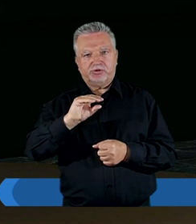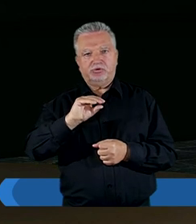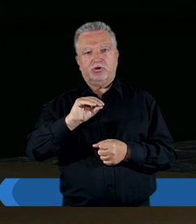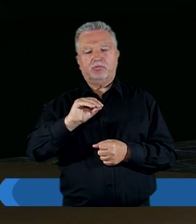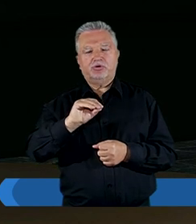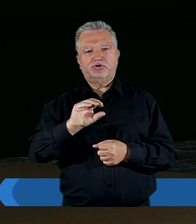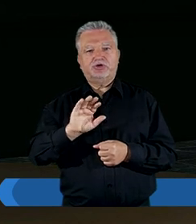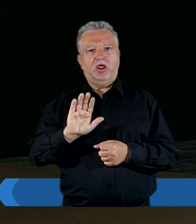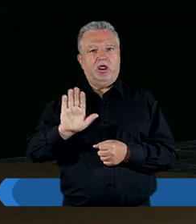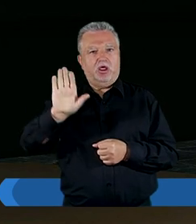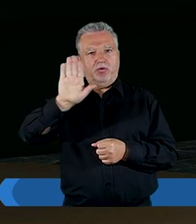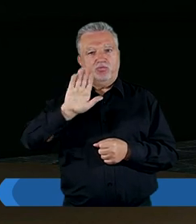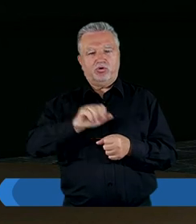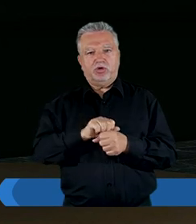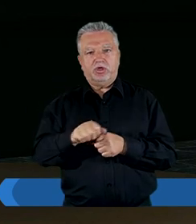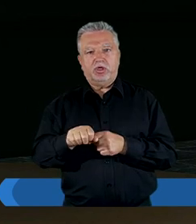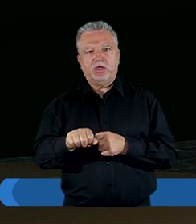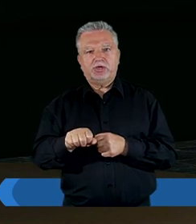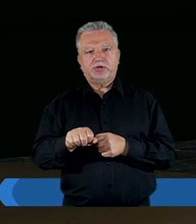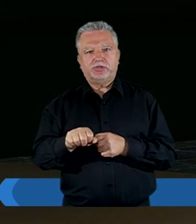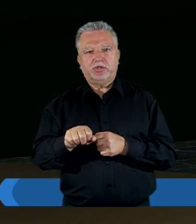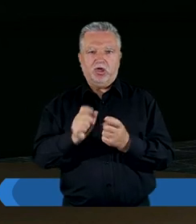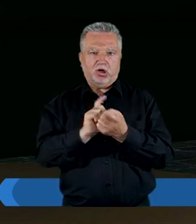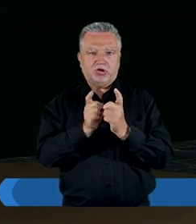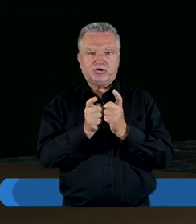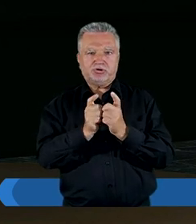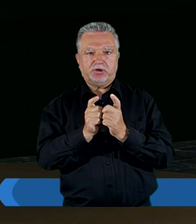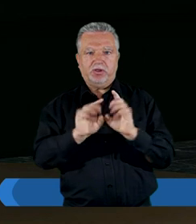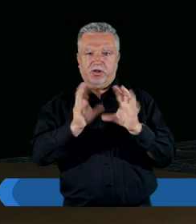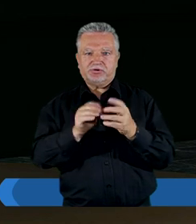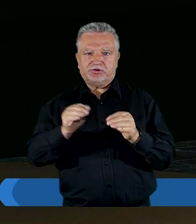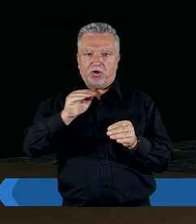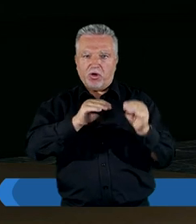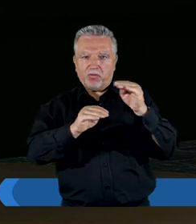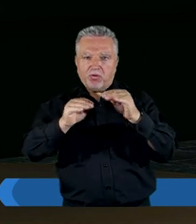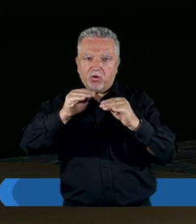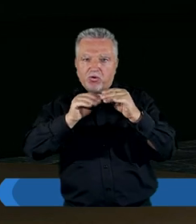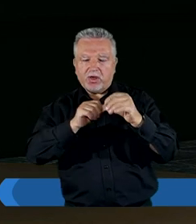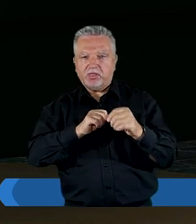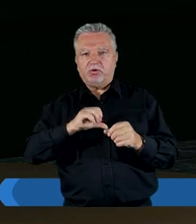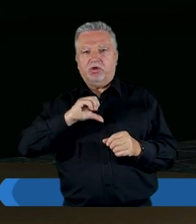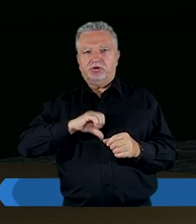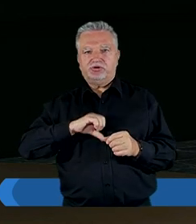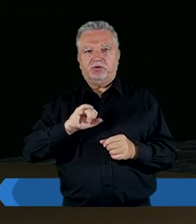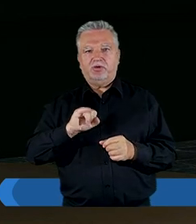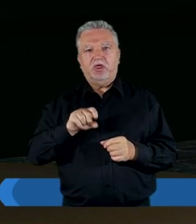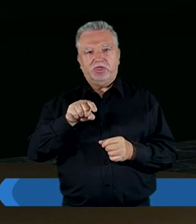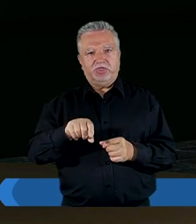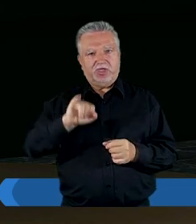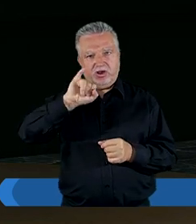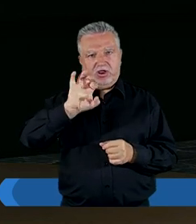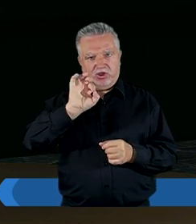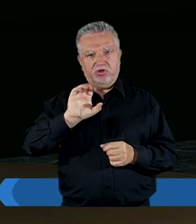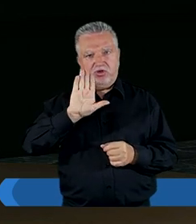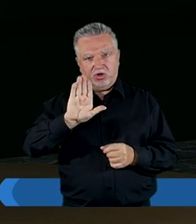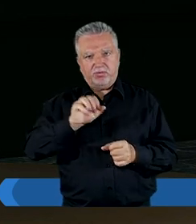rzekomo jest oszustem, tak? Że tak naprawdę wszystko sobie poukładał i że ten Hiob, który jest taki doskonały i wspaniały, to jest